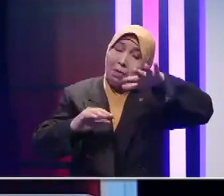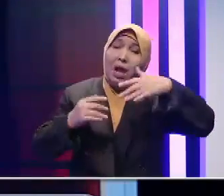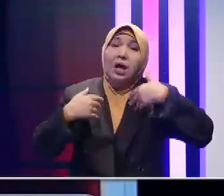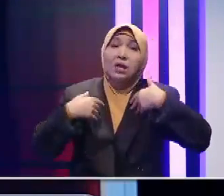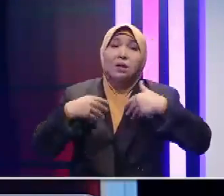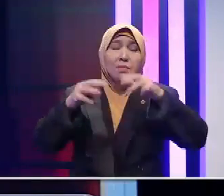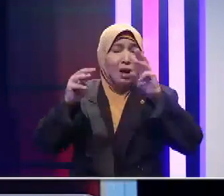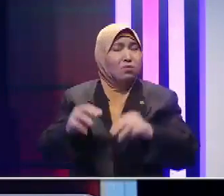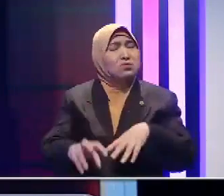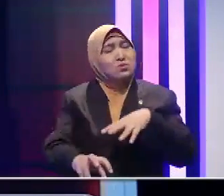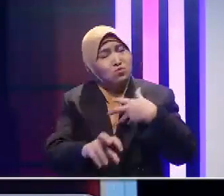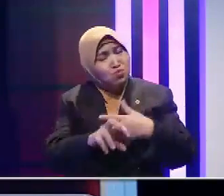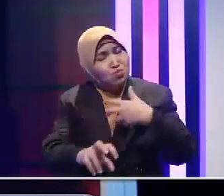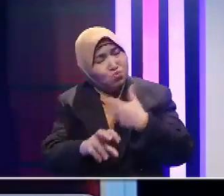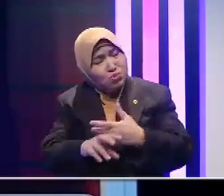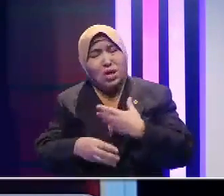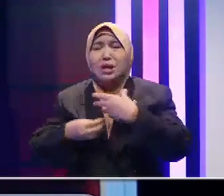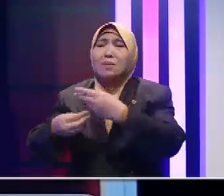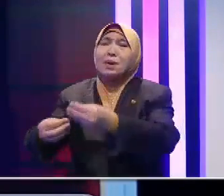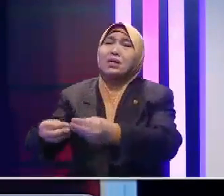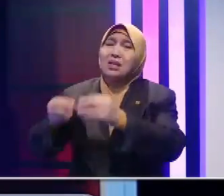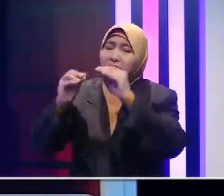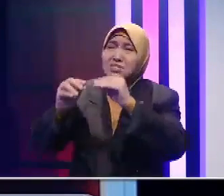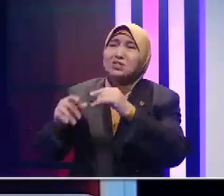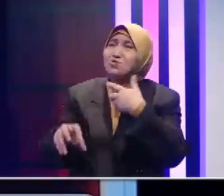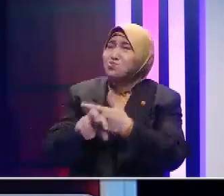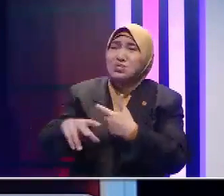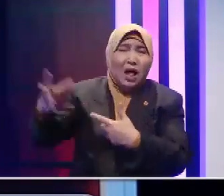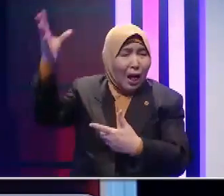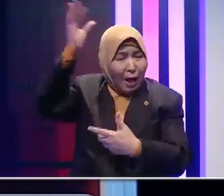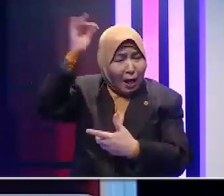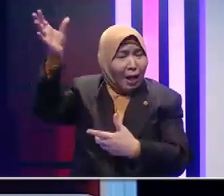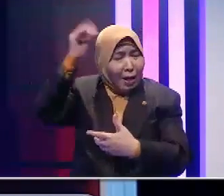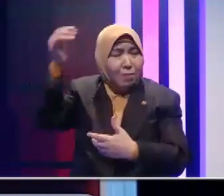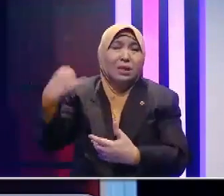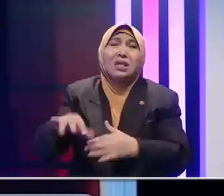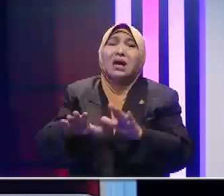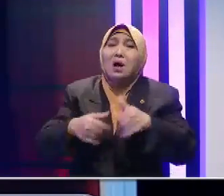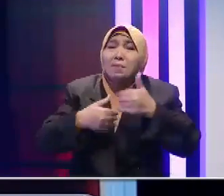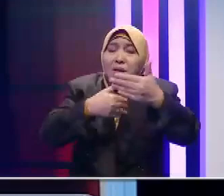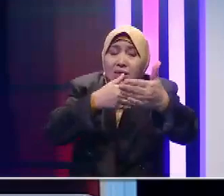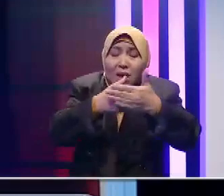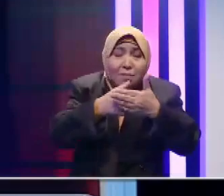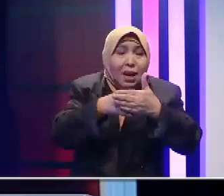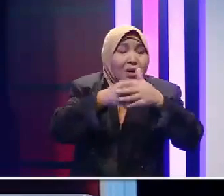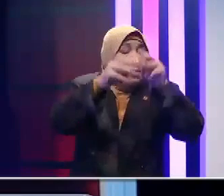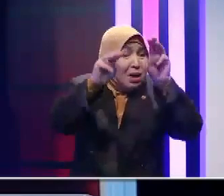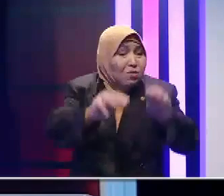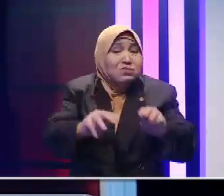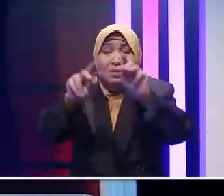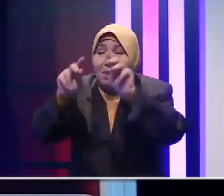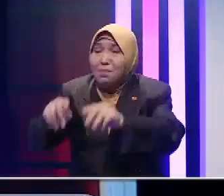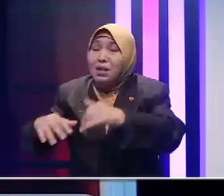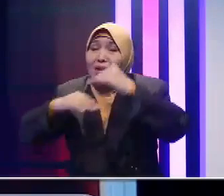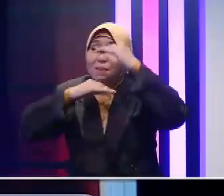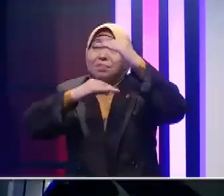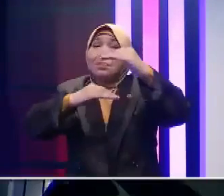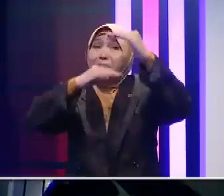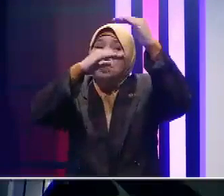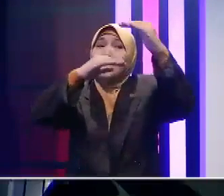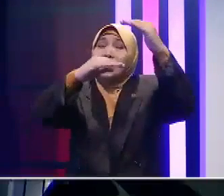memang kita susah nak bagi dia faham. Susah dia nak tangkap. Ya, macam mana nak pendekatan kita pada mereka, kan? Jadi berperingkat-peringkat.